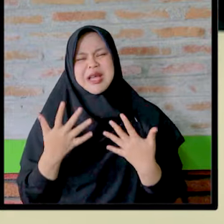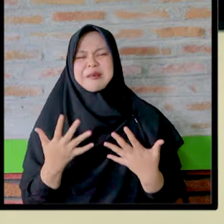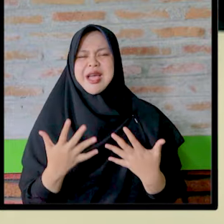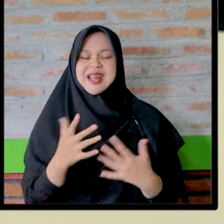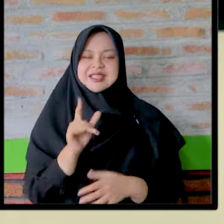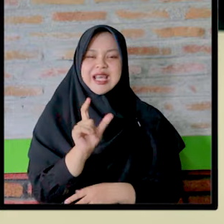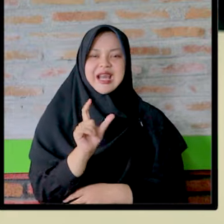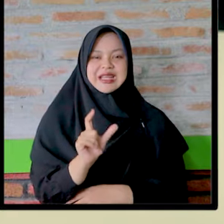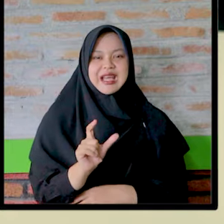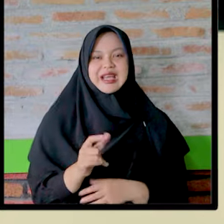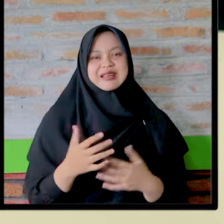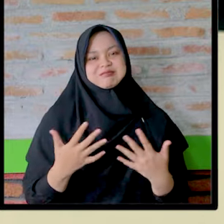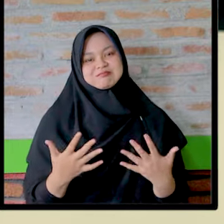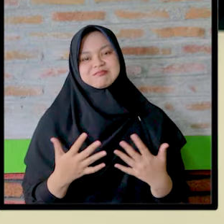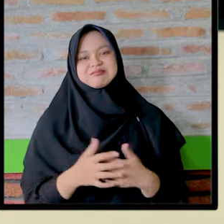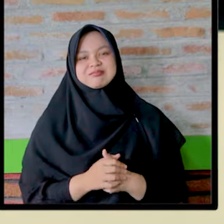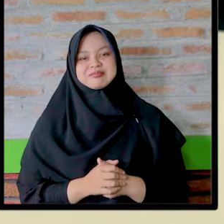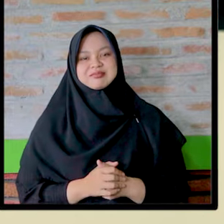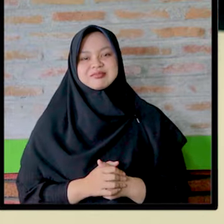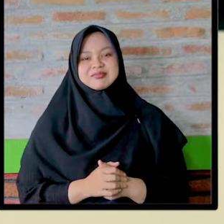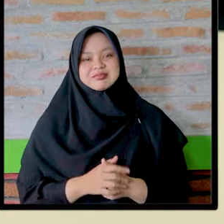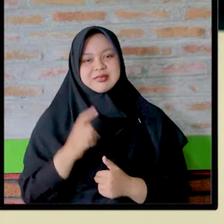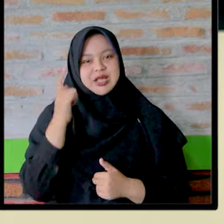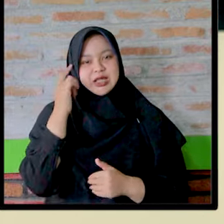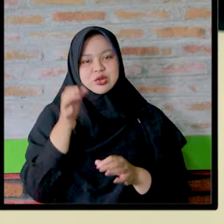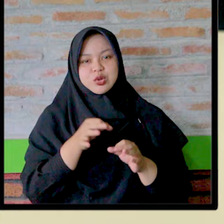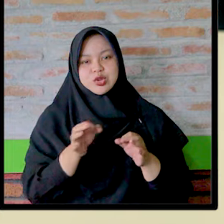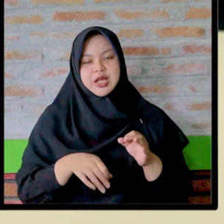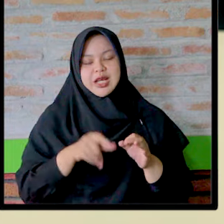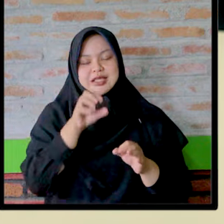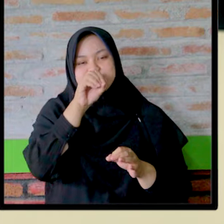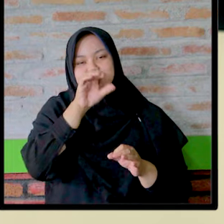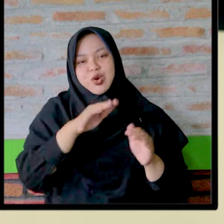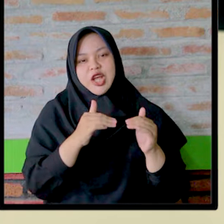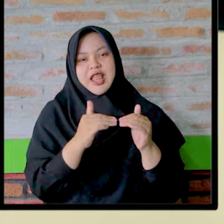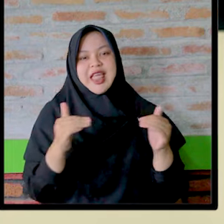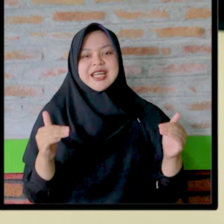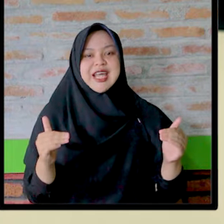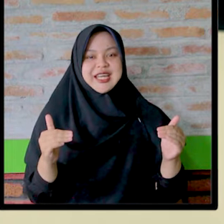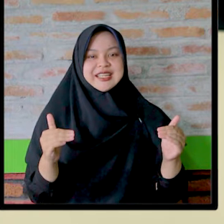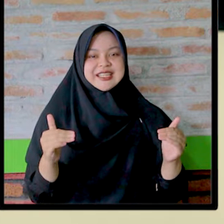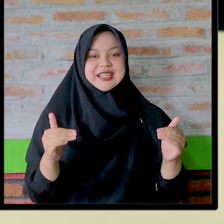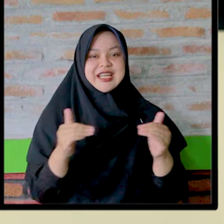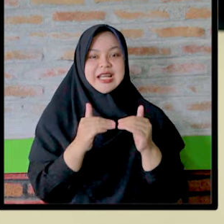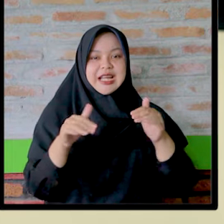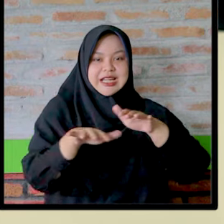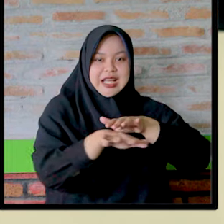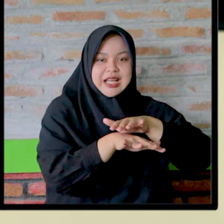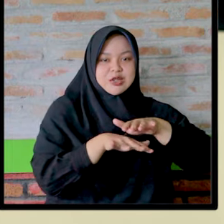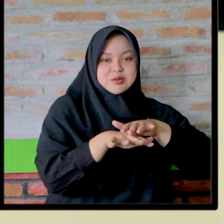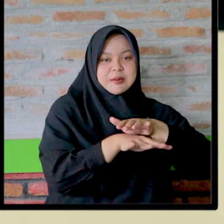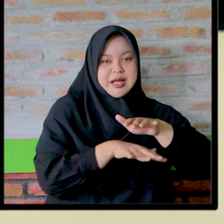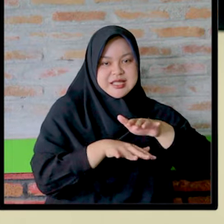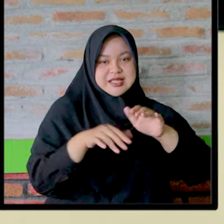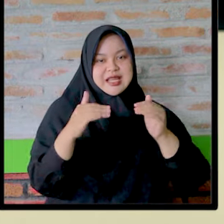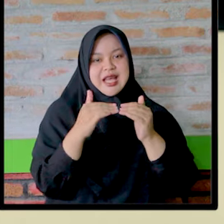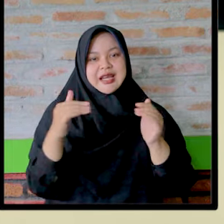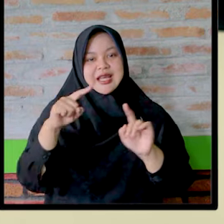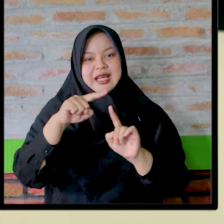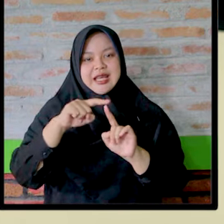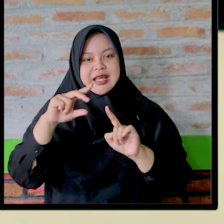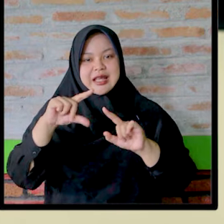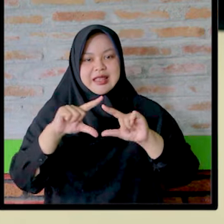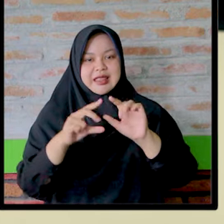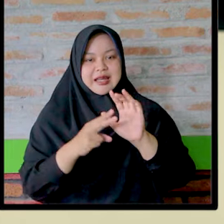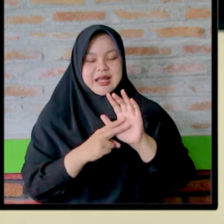Nah itulah yang saya sebut keadilan itu harus berbasis keadilan transendental kalau hanya positivis saja